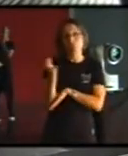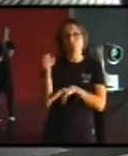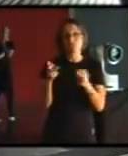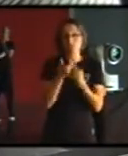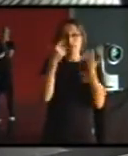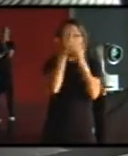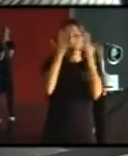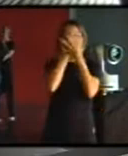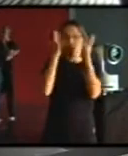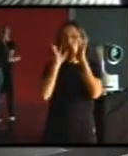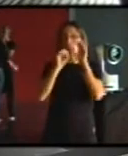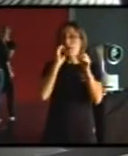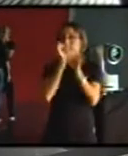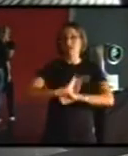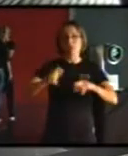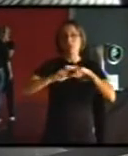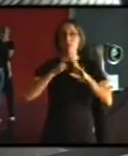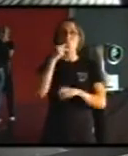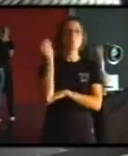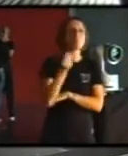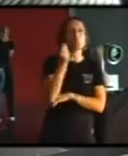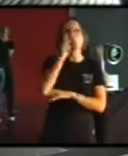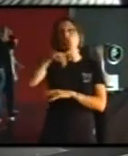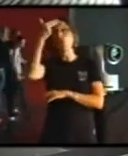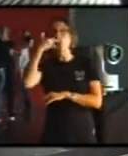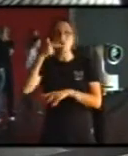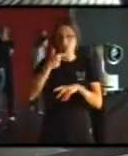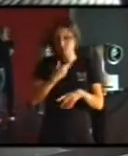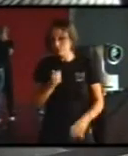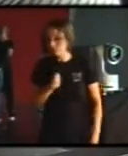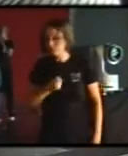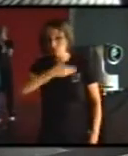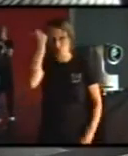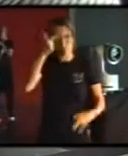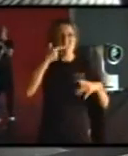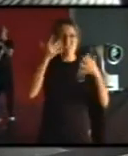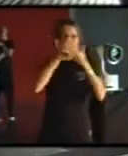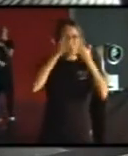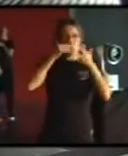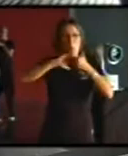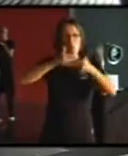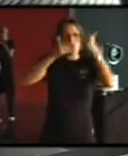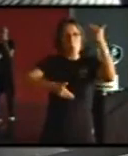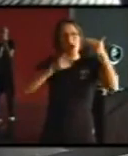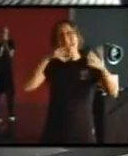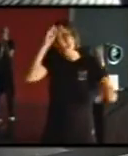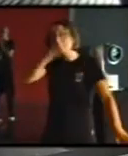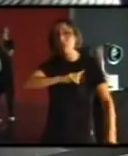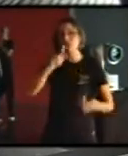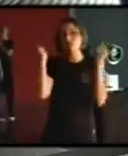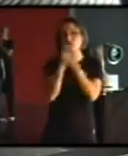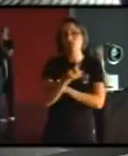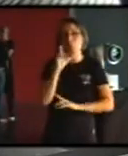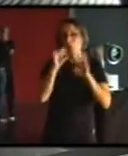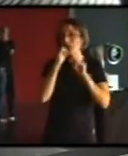perdu l'orientation. Je ne savais jamais où se trouve le nord. Et c'était en déplacer les murs pour empêcher les gens de se